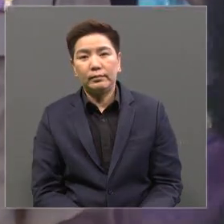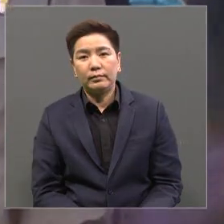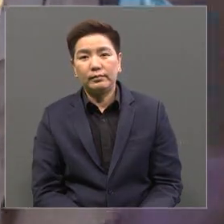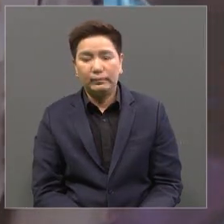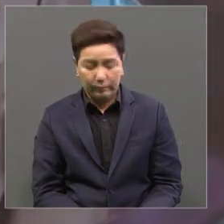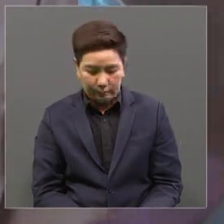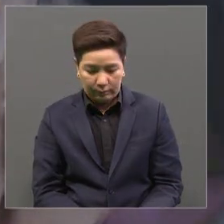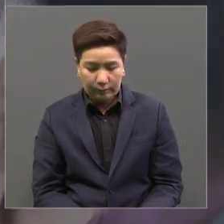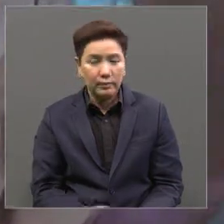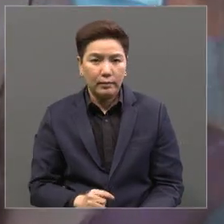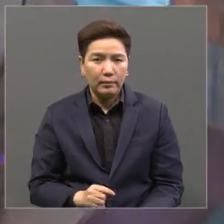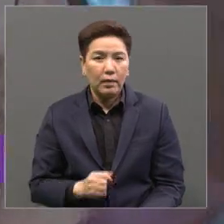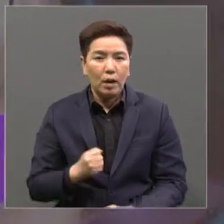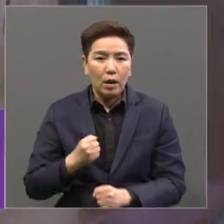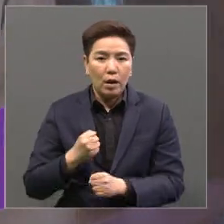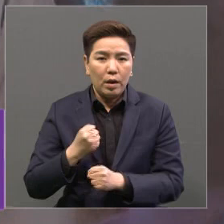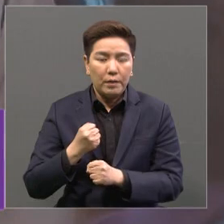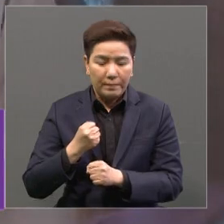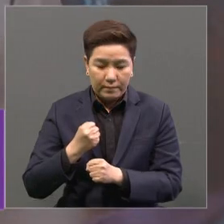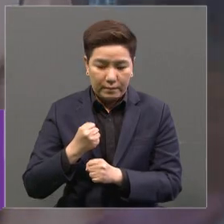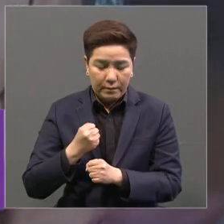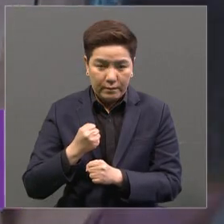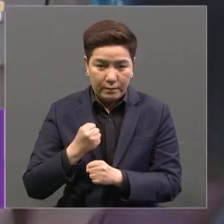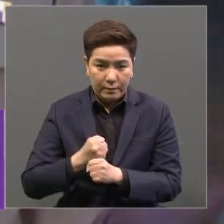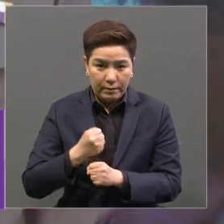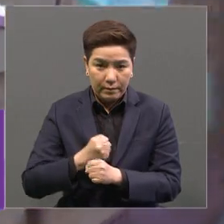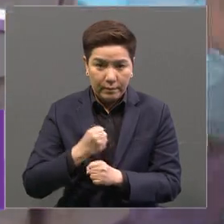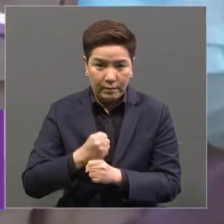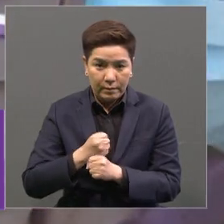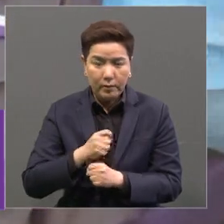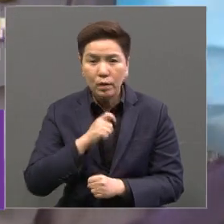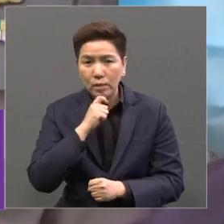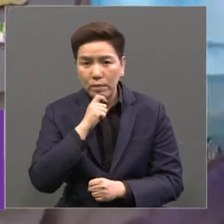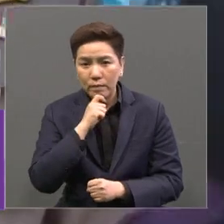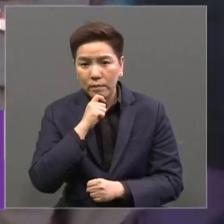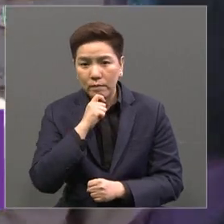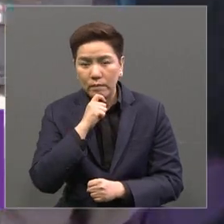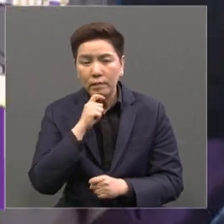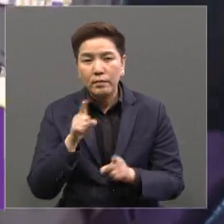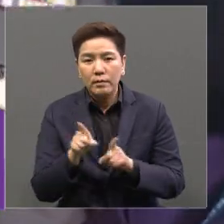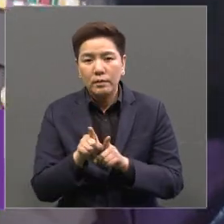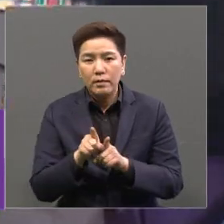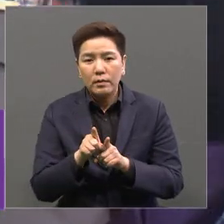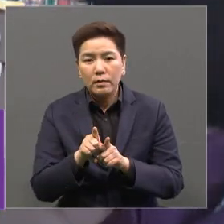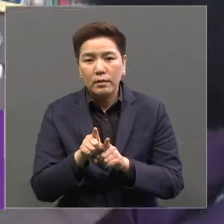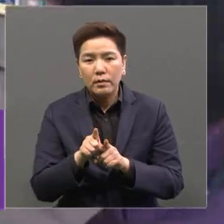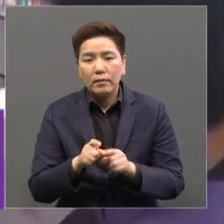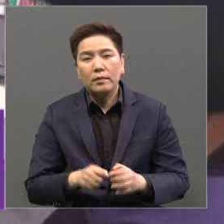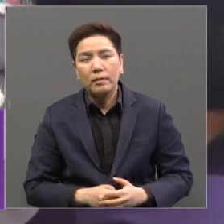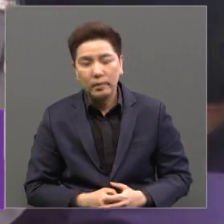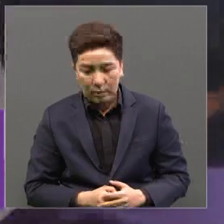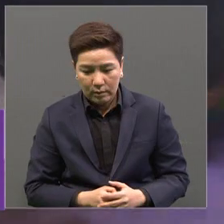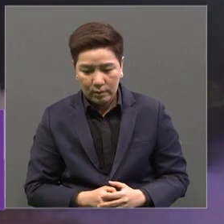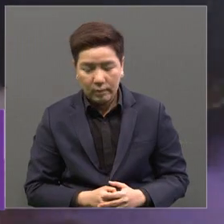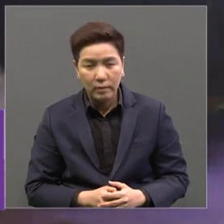ขายเขายังทำงานอยู่เป็นกายภาพเดี๋ยวต้องยิ่งตอนนี้ตัวยาราคาไม่แพงมันต้องแพร่กระจายแล้วการจับกลุ่ม